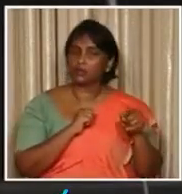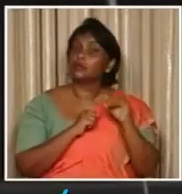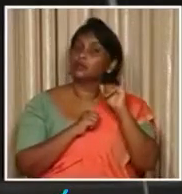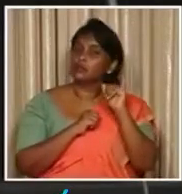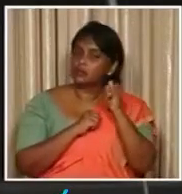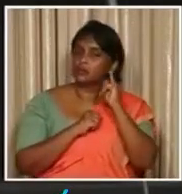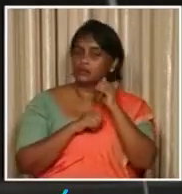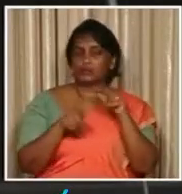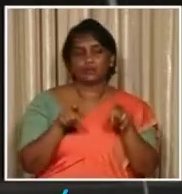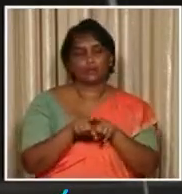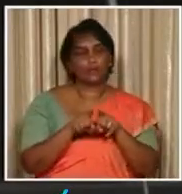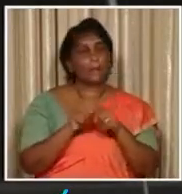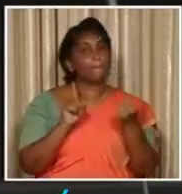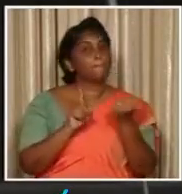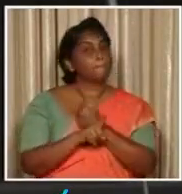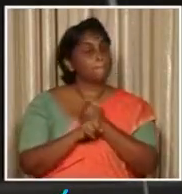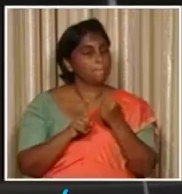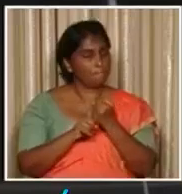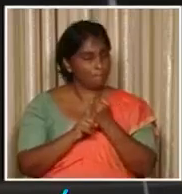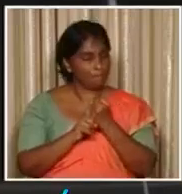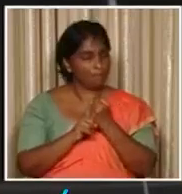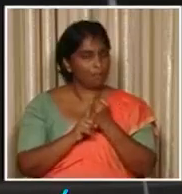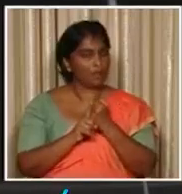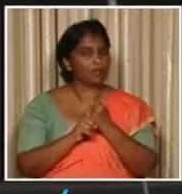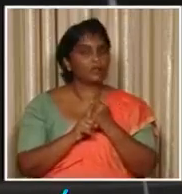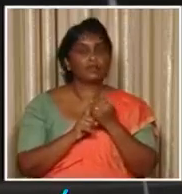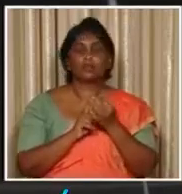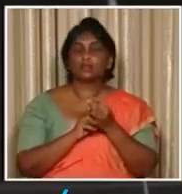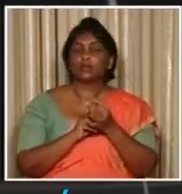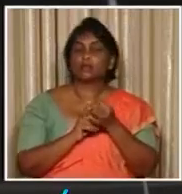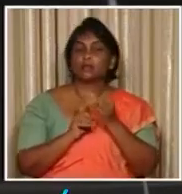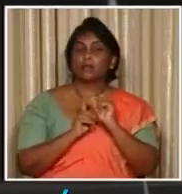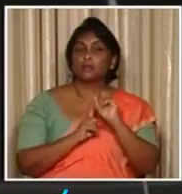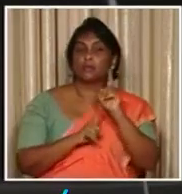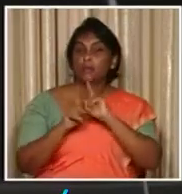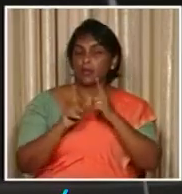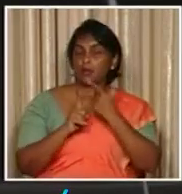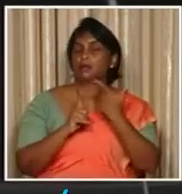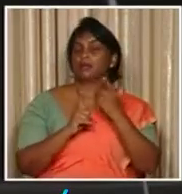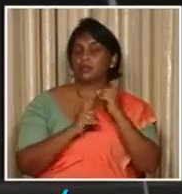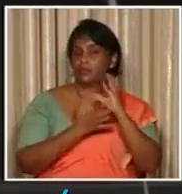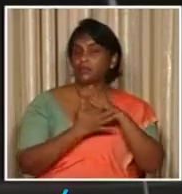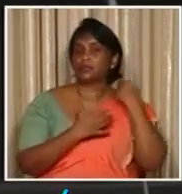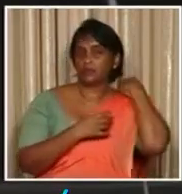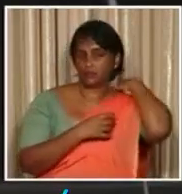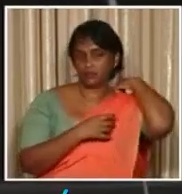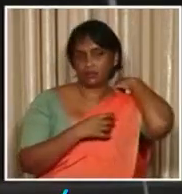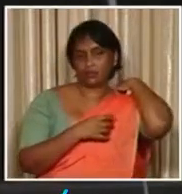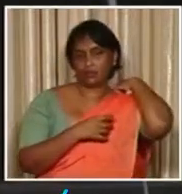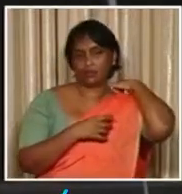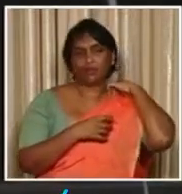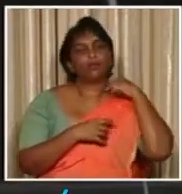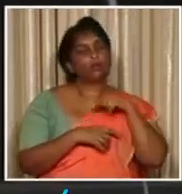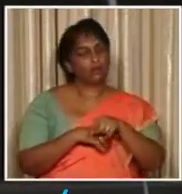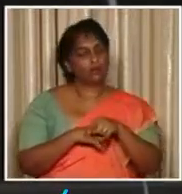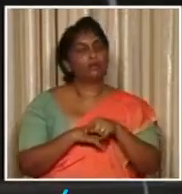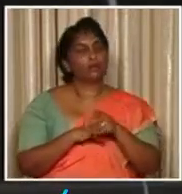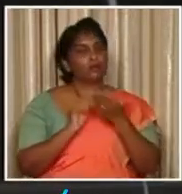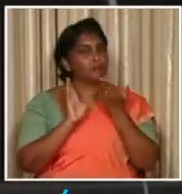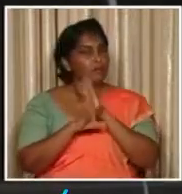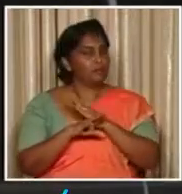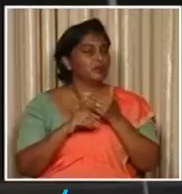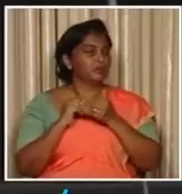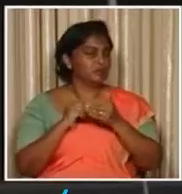යම් ආකාරයේ බලපෑමක් විධායකට සිදු වෙනවා. ඒකයි අර ඒක මේ පෞගිය